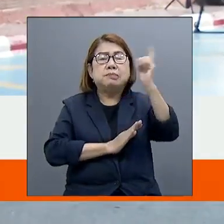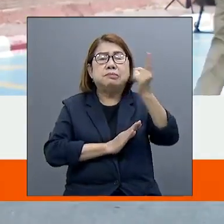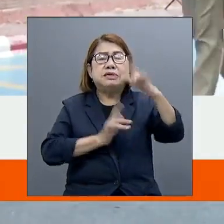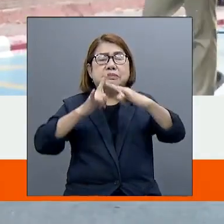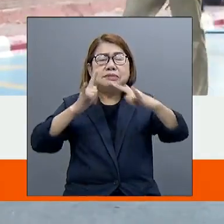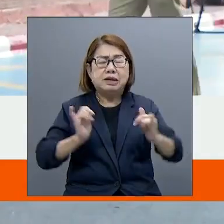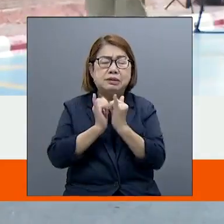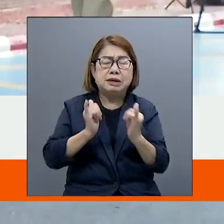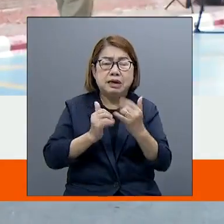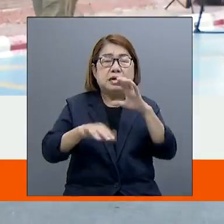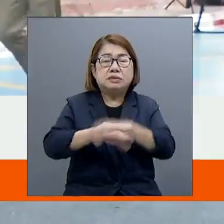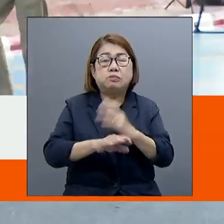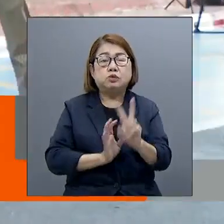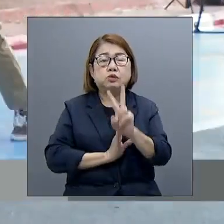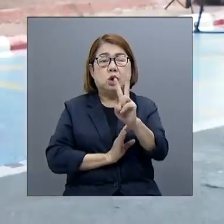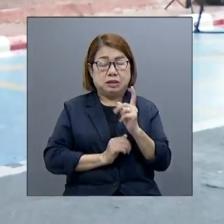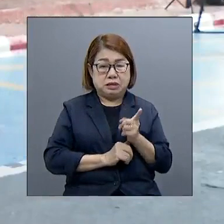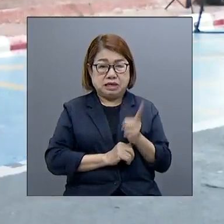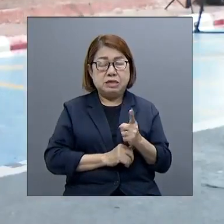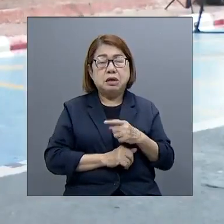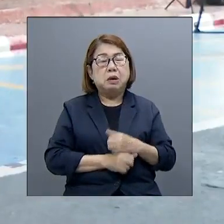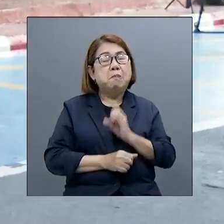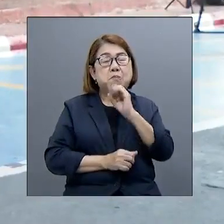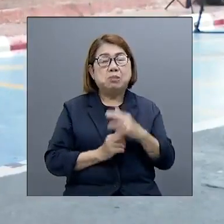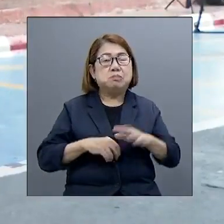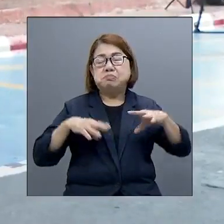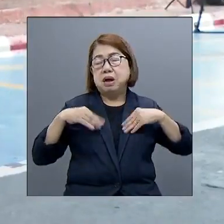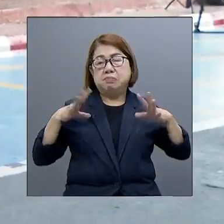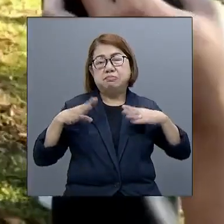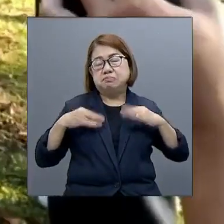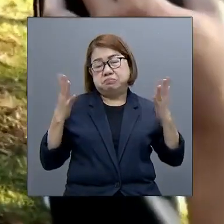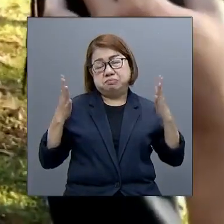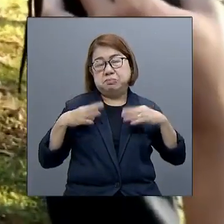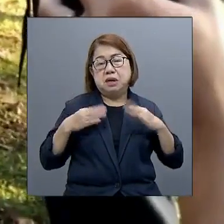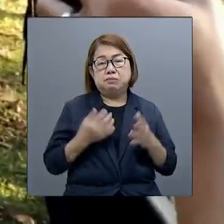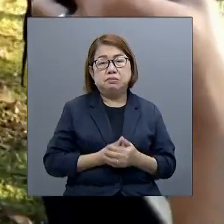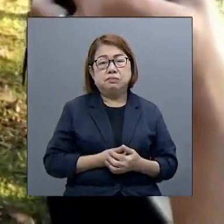าทีนี้ทั้งคู่ยังคงให้การปฏิเสธตลอดข้อกล่าวหาค่ะ